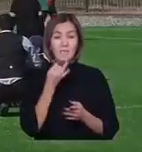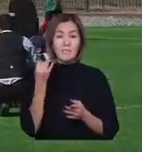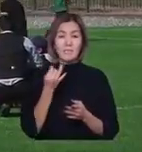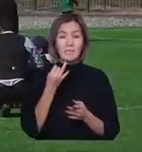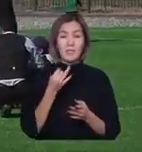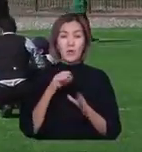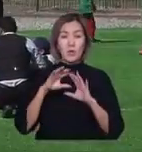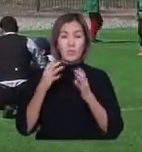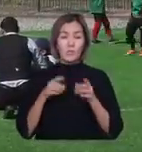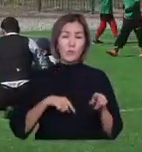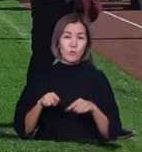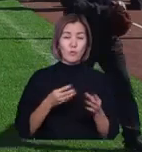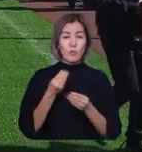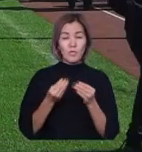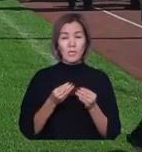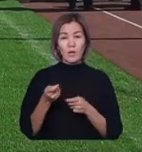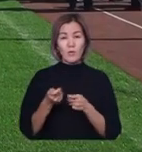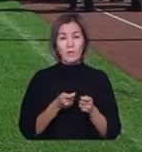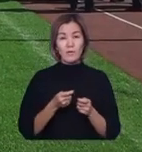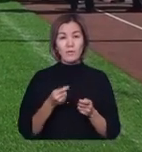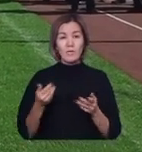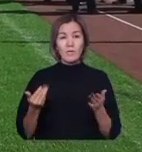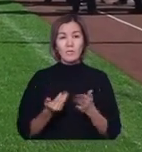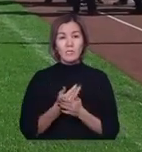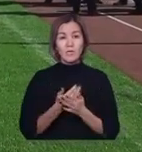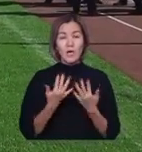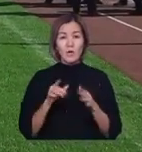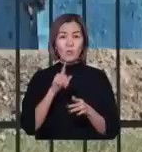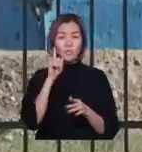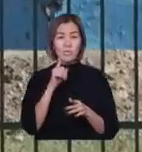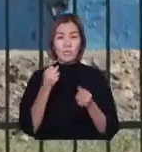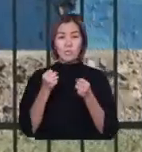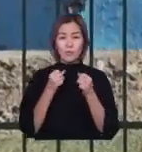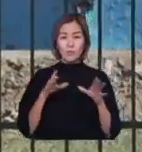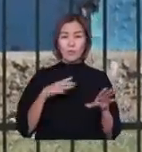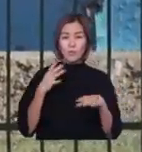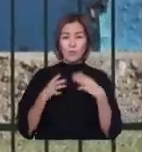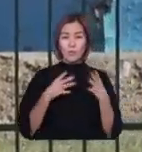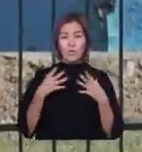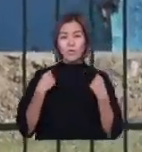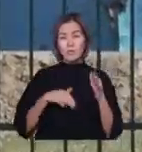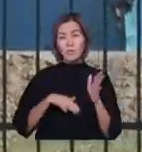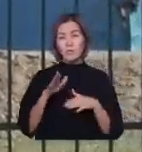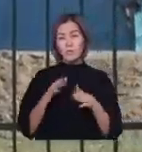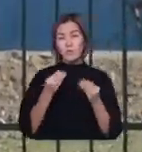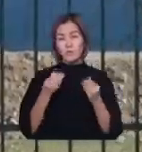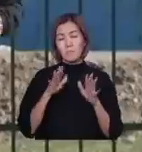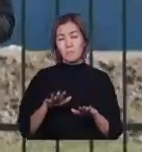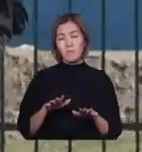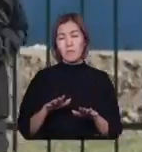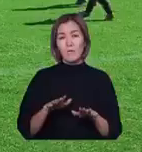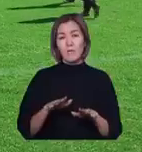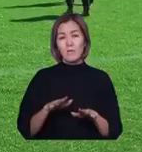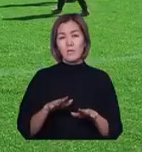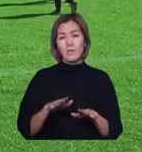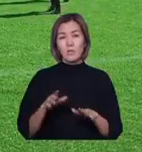доп теуіп жүр. Аудан әкімінің айтуынша, енді жаңа алаң ауыл жастары үшін спортпен шұғылдануға, денсаулықты нығайтуға тамаша мүмкіндік. Себебі